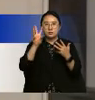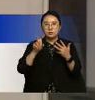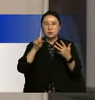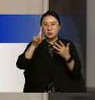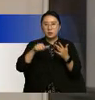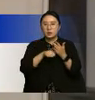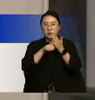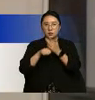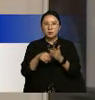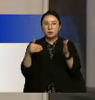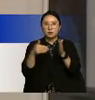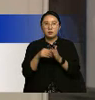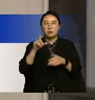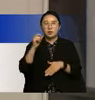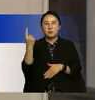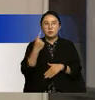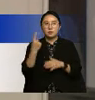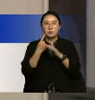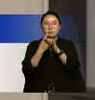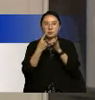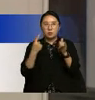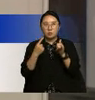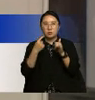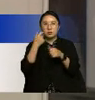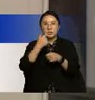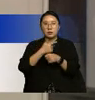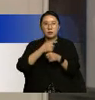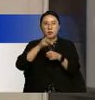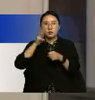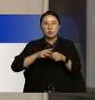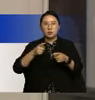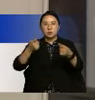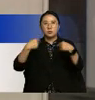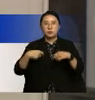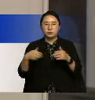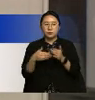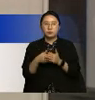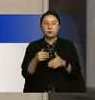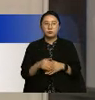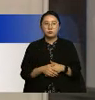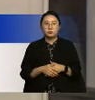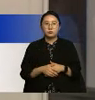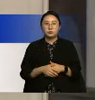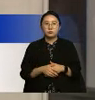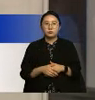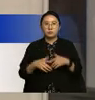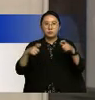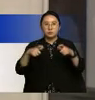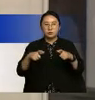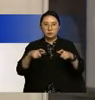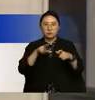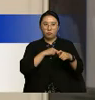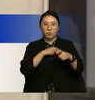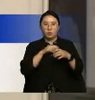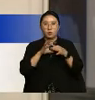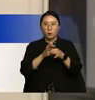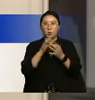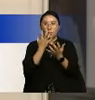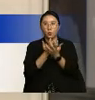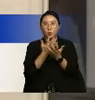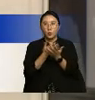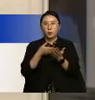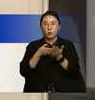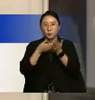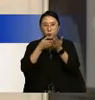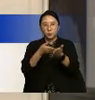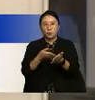서명이 종료되었고 1만 천여 명의 남양주 시민께서 참여해 주셨습니다. 지역구 의원을 통해서 서명부를 전달해